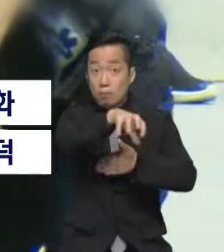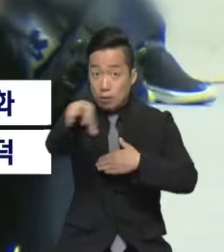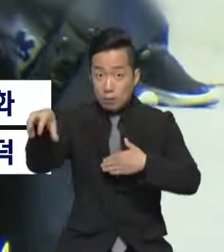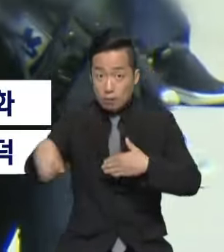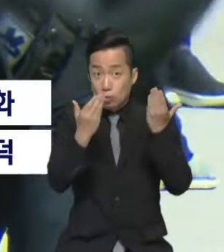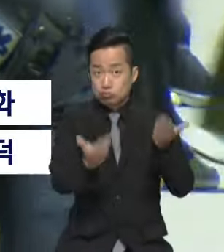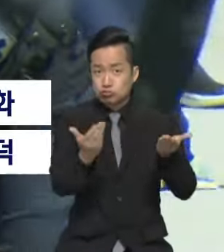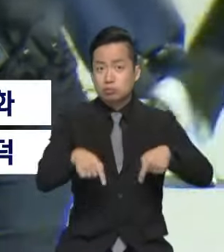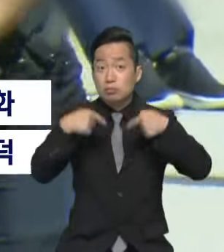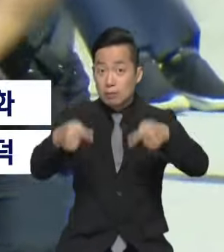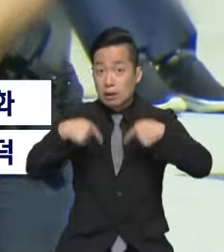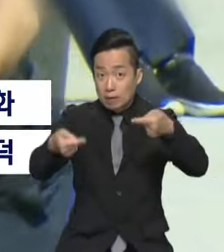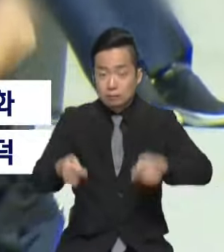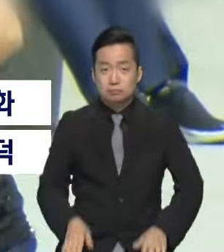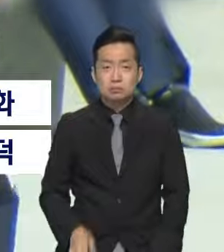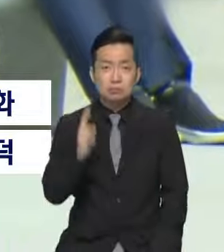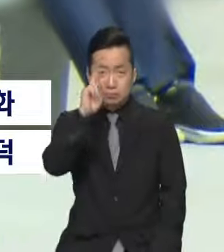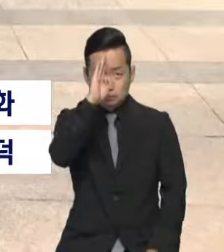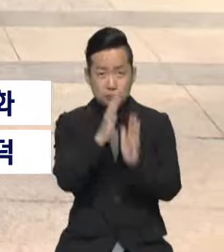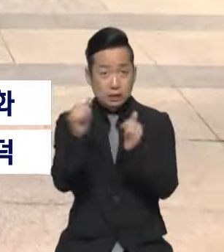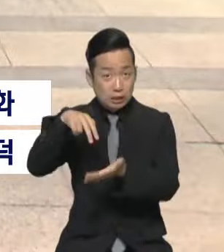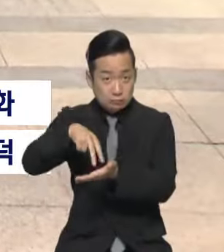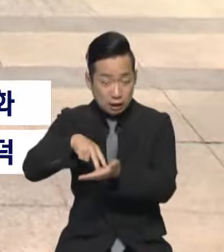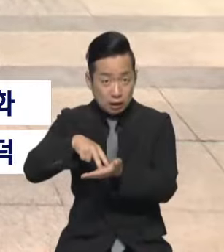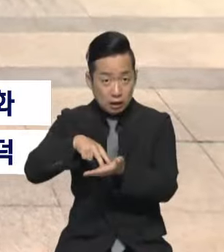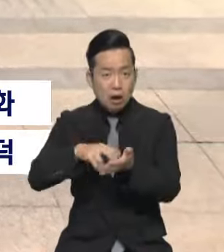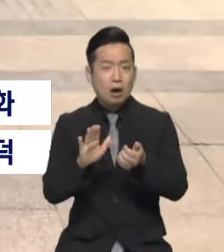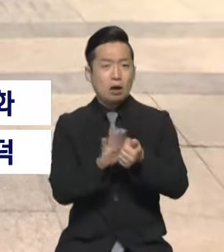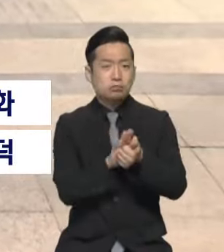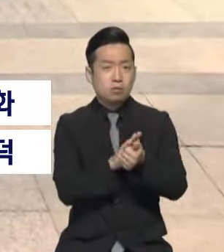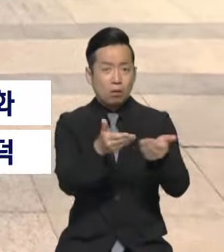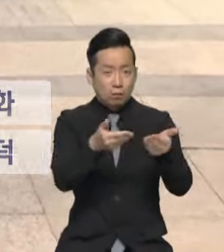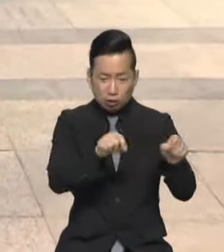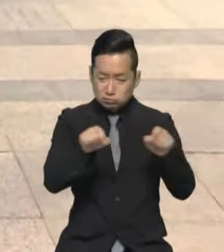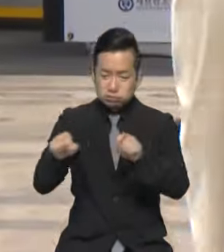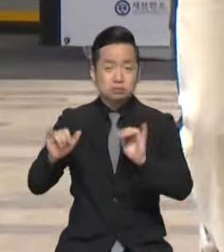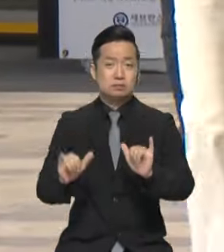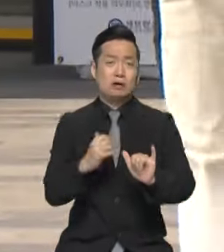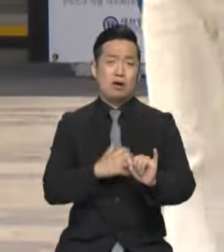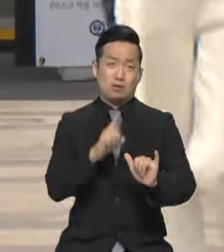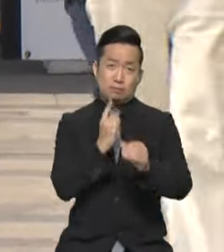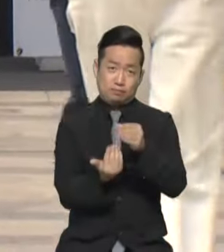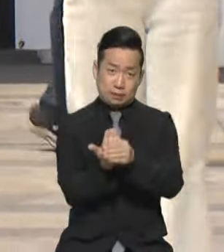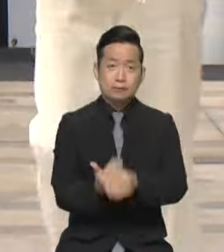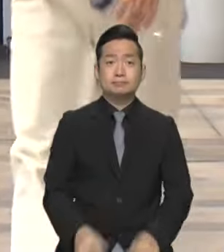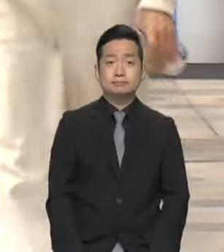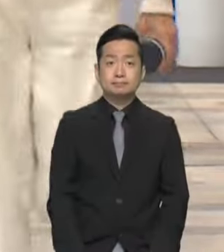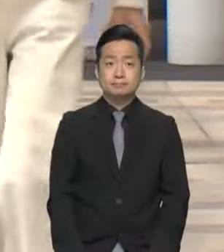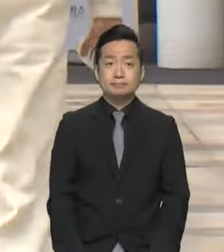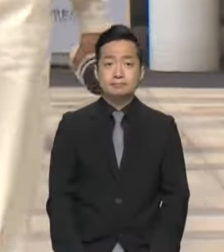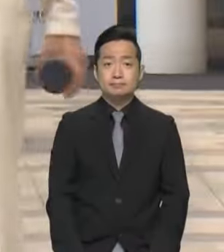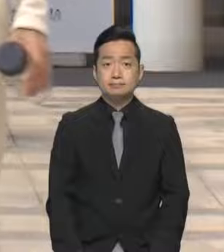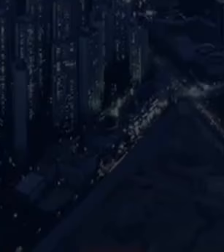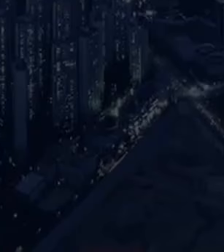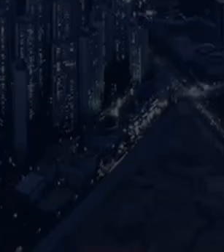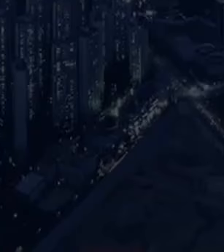휴진에 합류할 경우 중증 질환자를 중심으로 치료 지연을 걱정하는 목소리가 높습니다. SBS 정구희입니다.